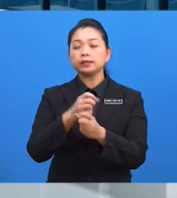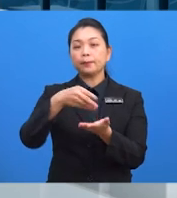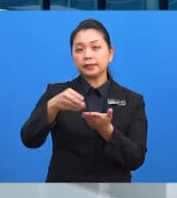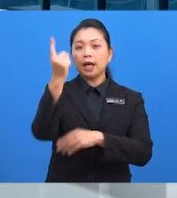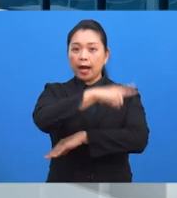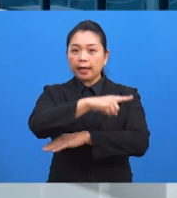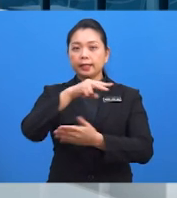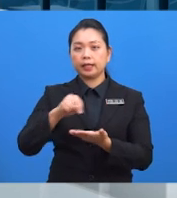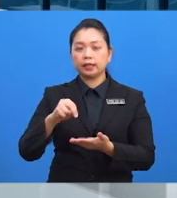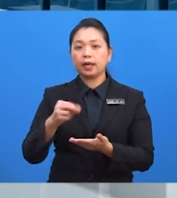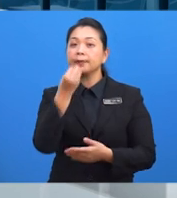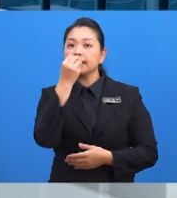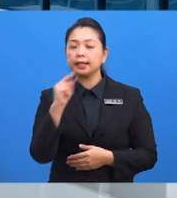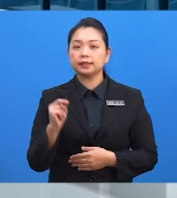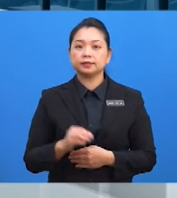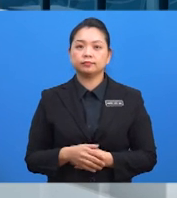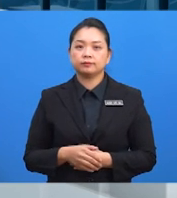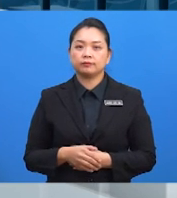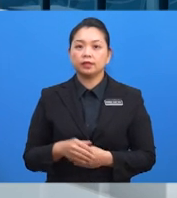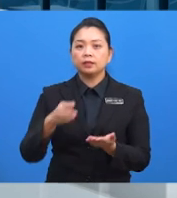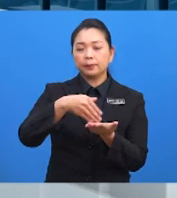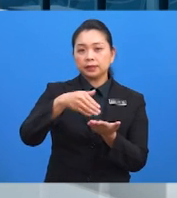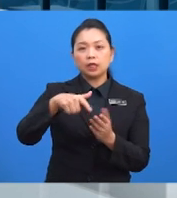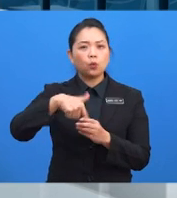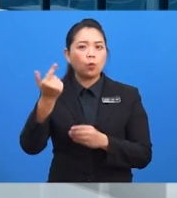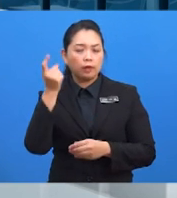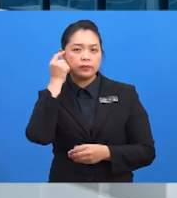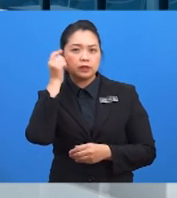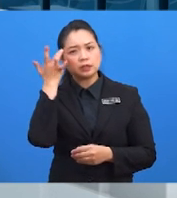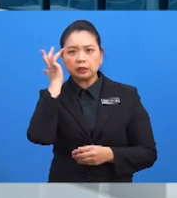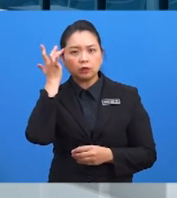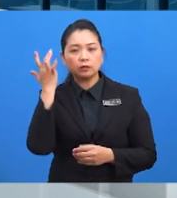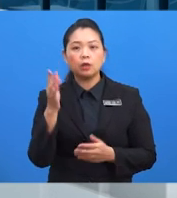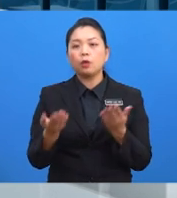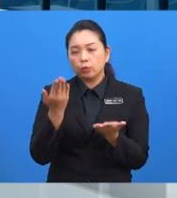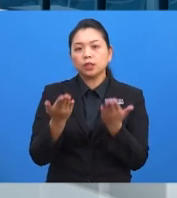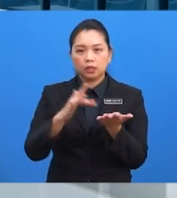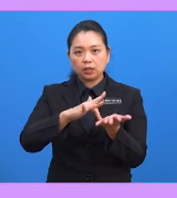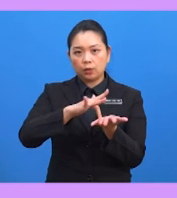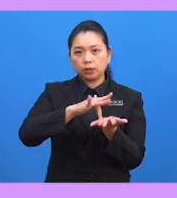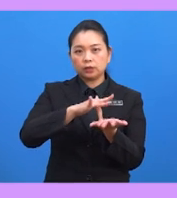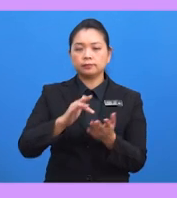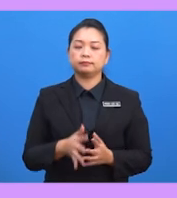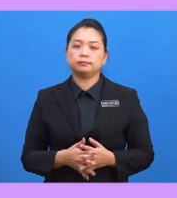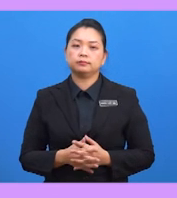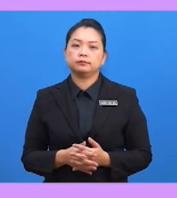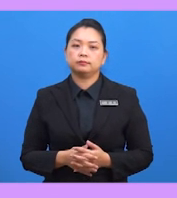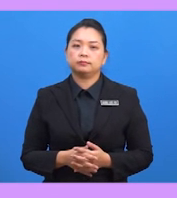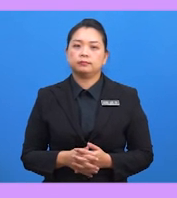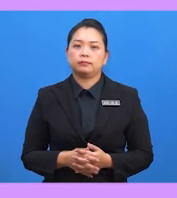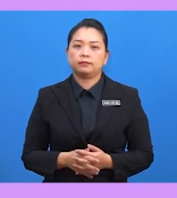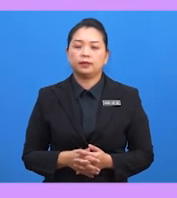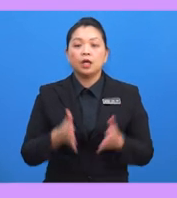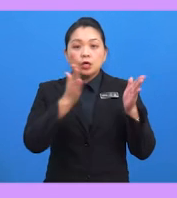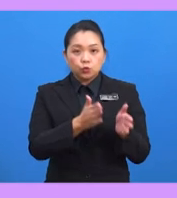harian, misalnya makanan dan perbelanjaan di luar jangkaan seperti rawatan. Ketiga,